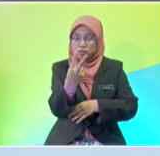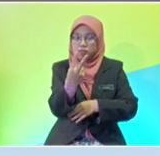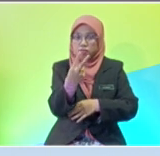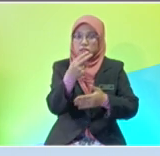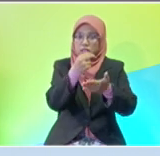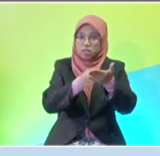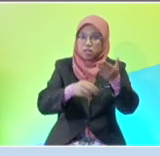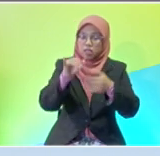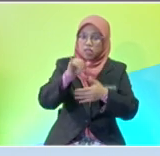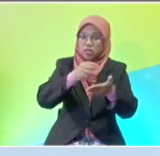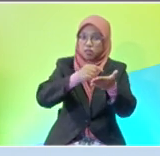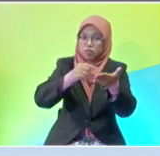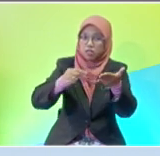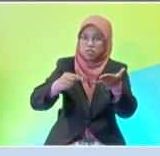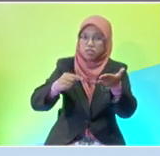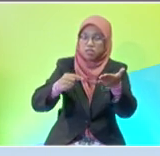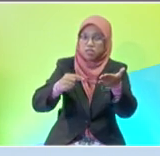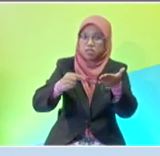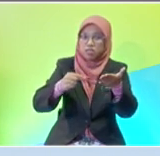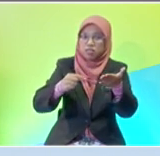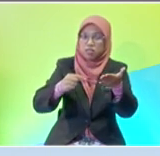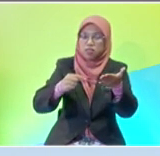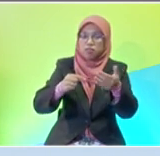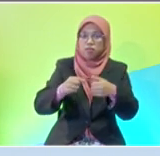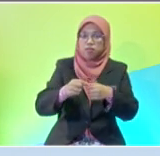yang dituliskan di situ ada di Amerika